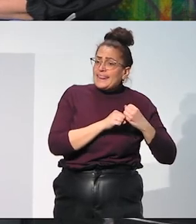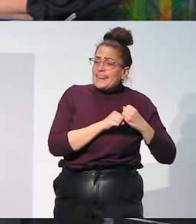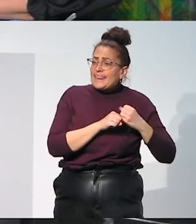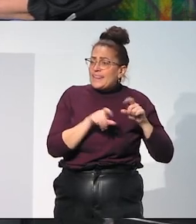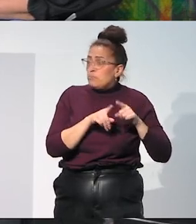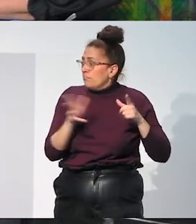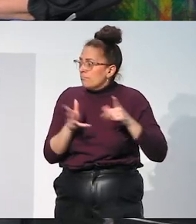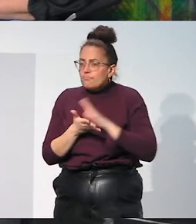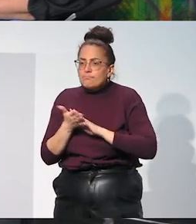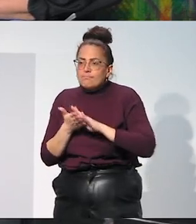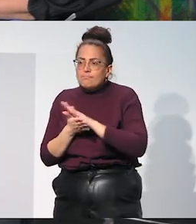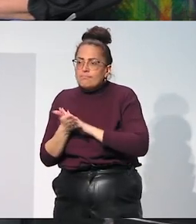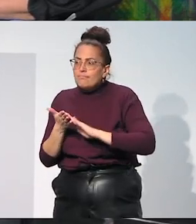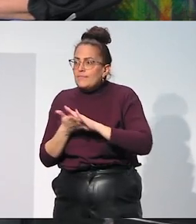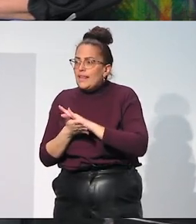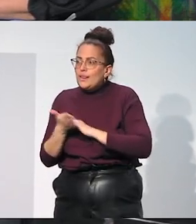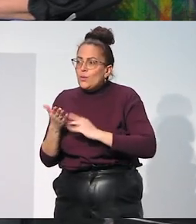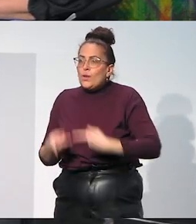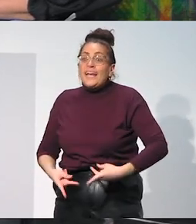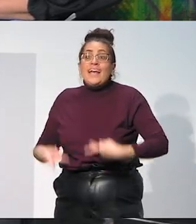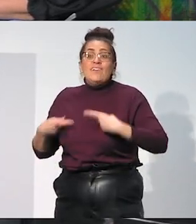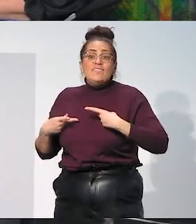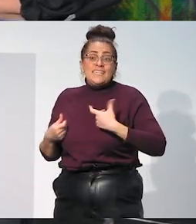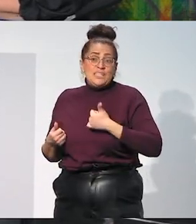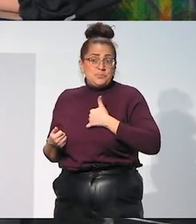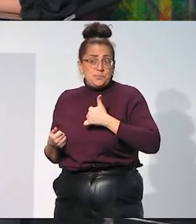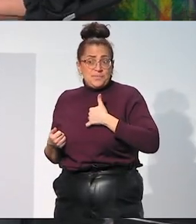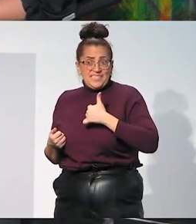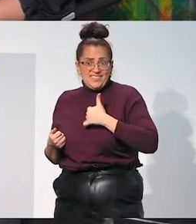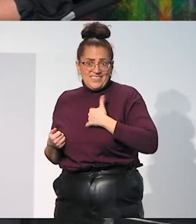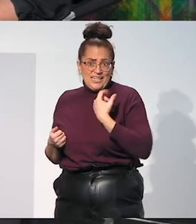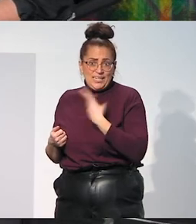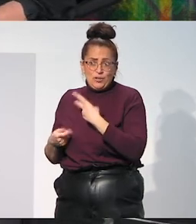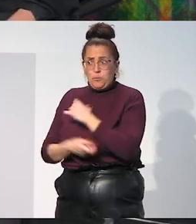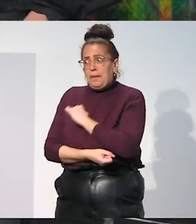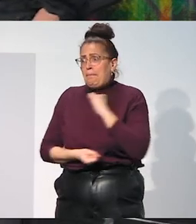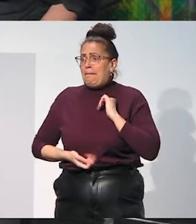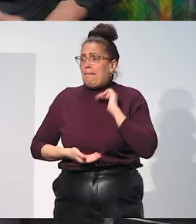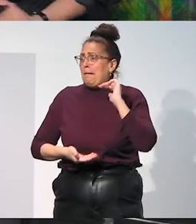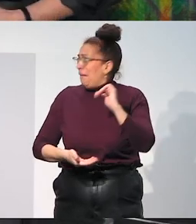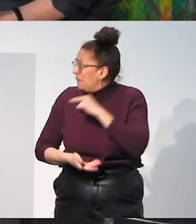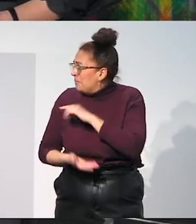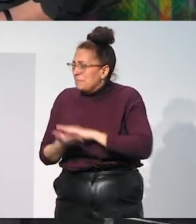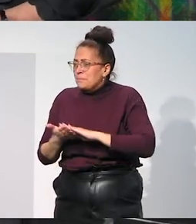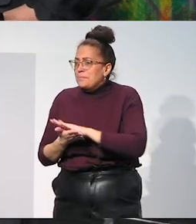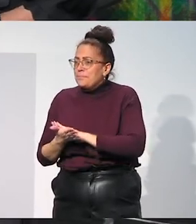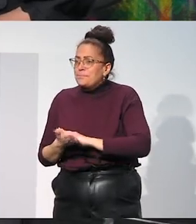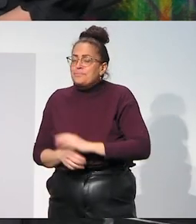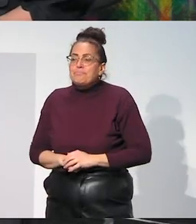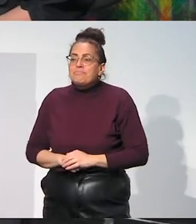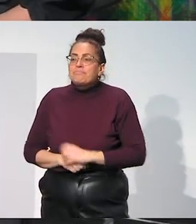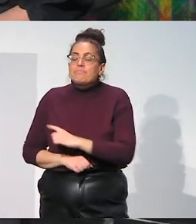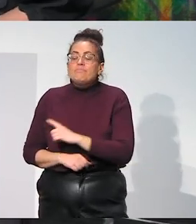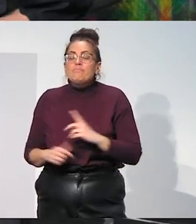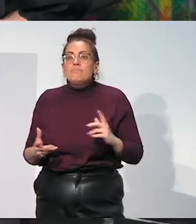Pardon d'ouvrir ce côté un peu plus autobiographique. C'est une excellente question à laquelle je n'eusse probablement pas répondu d'une